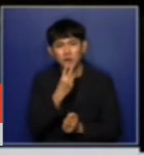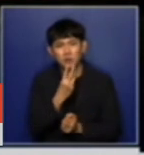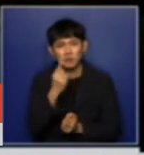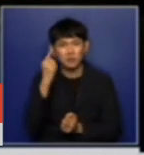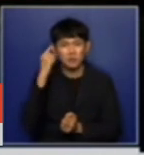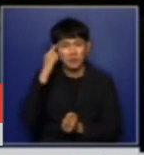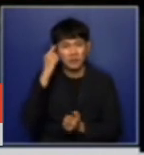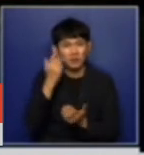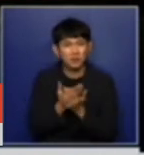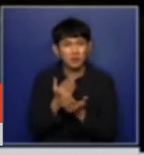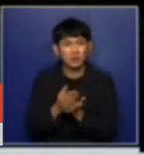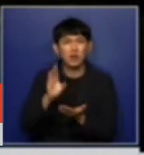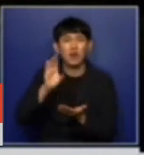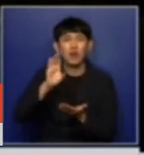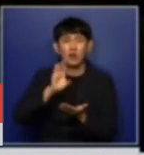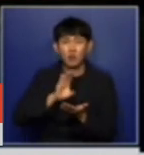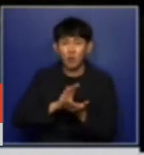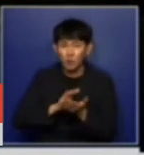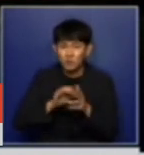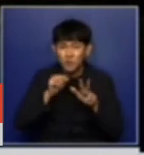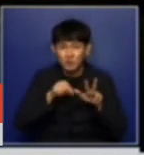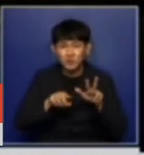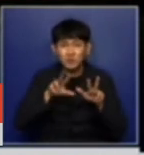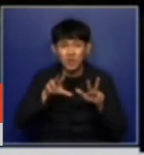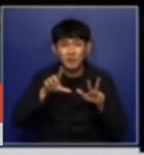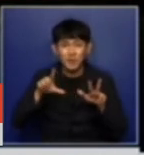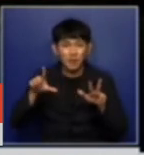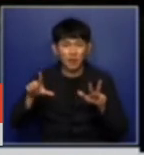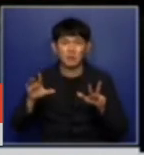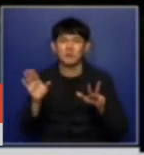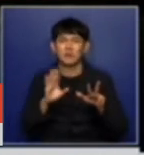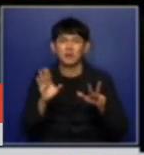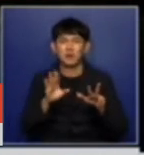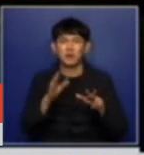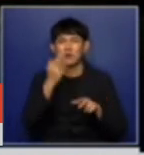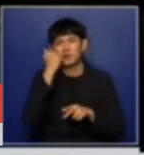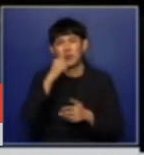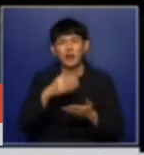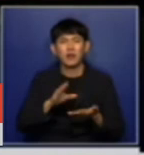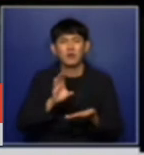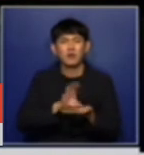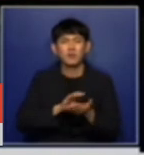ยจะต้องตั้งงบประมาณสูงถึง 3.3 ล้านล้าน